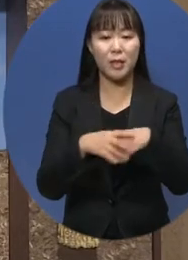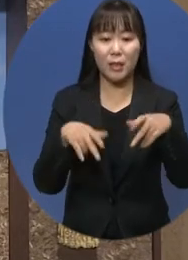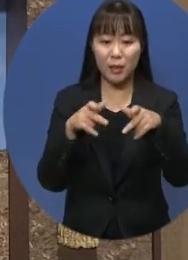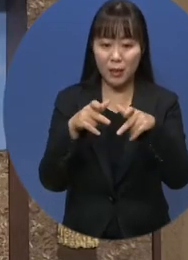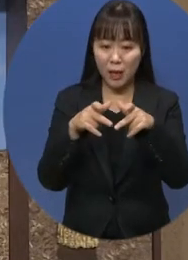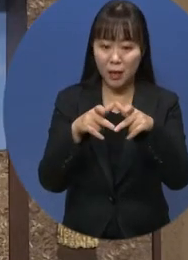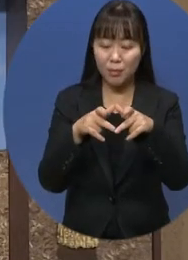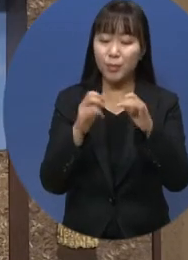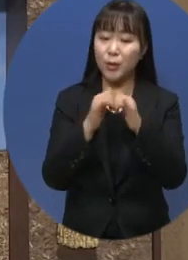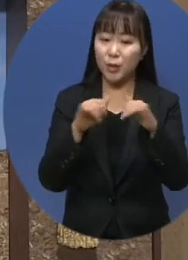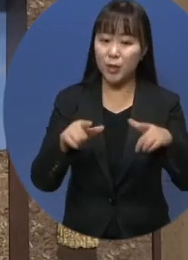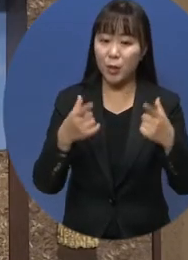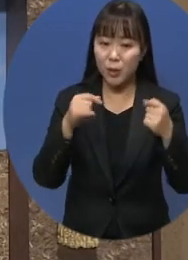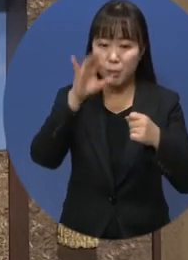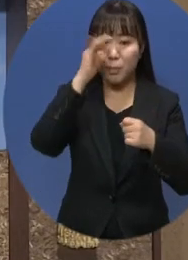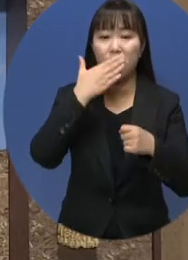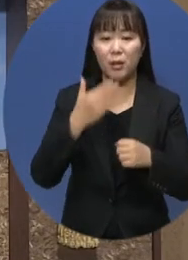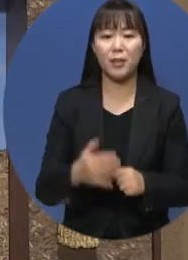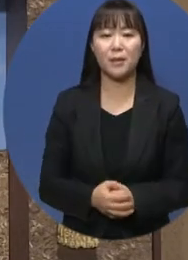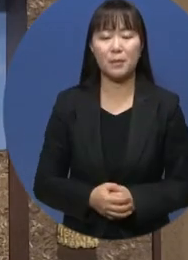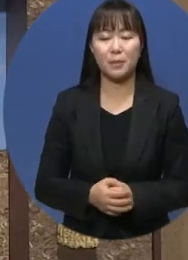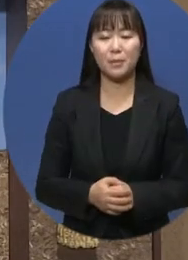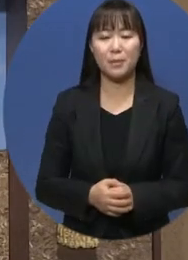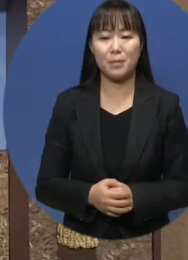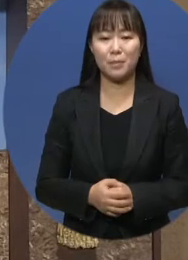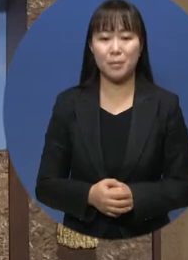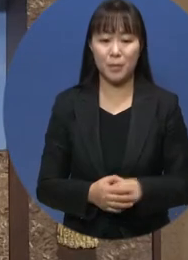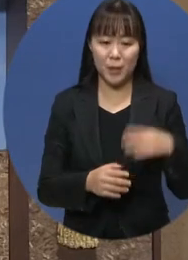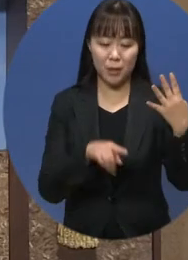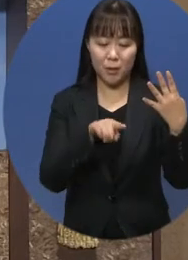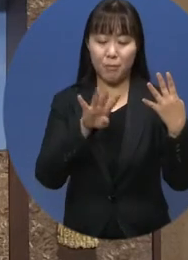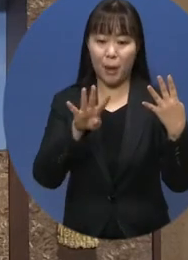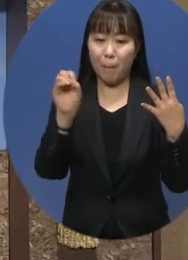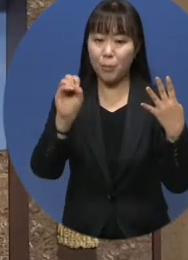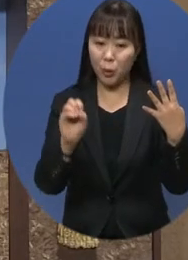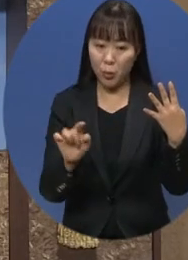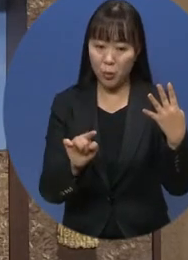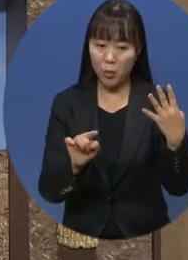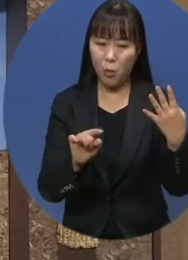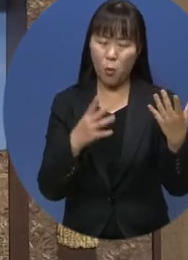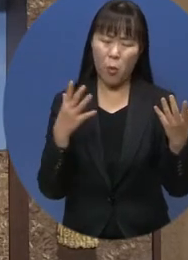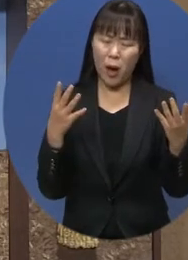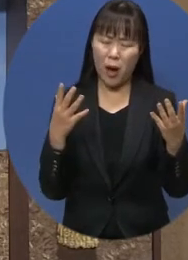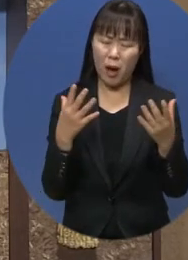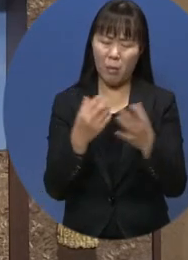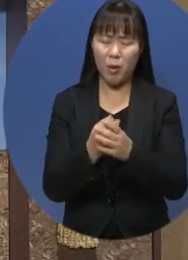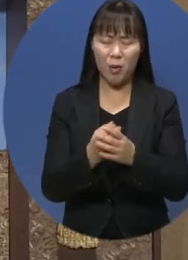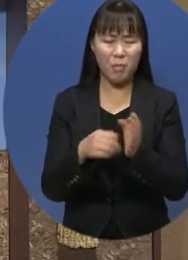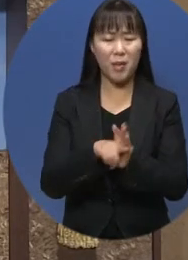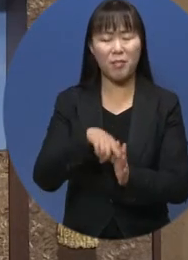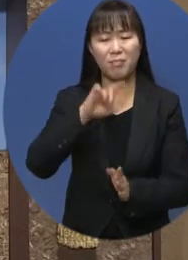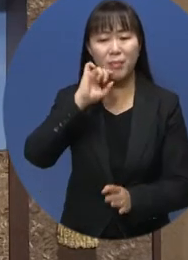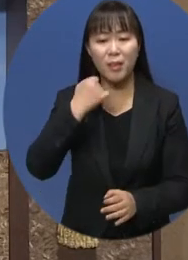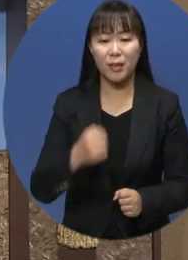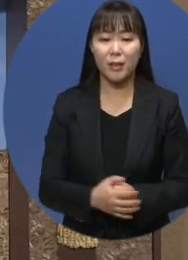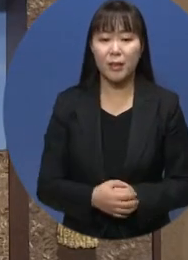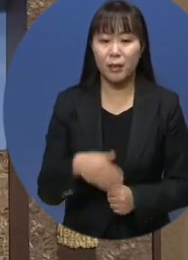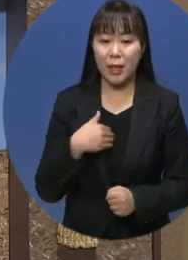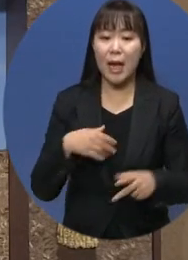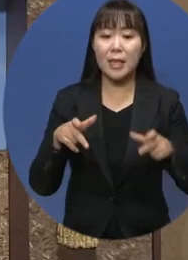장애인들도 인 시청 할부 수 있잖아요 그쵸 어 4.4% 는 100% 믿을 숫자가 못해요 왜냐 제가